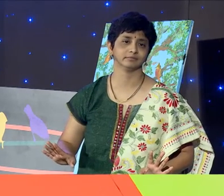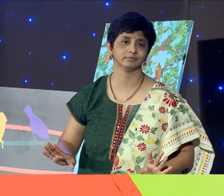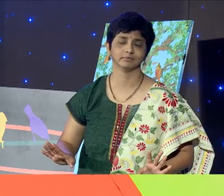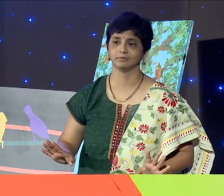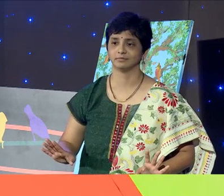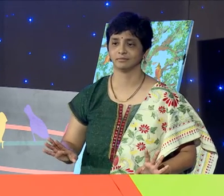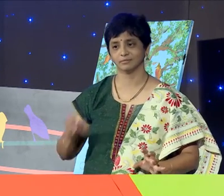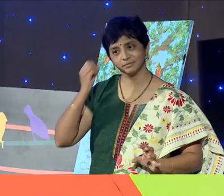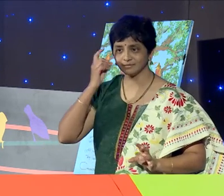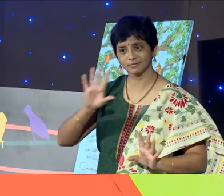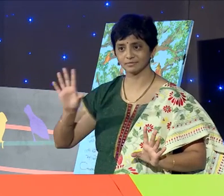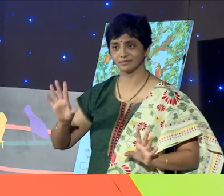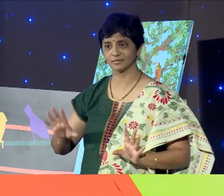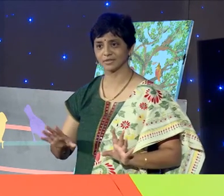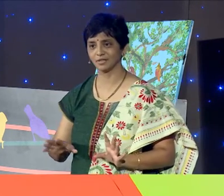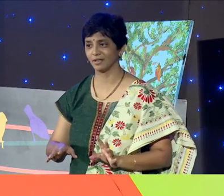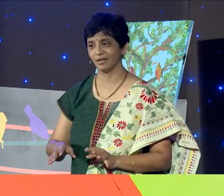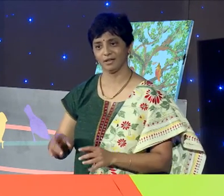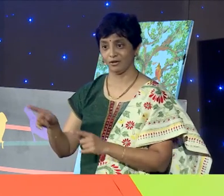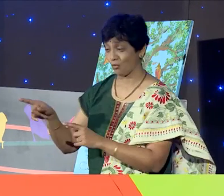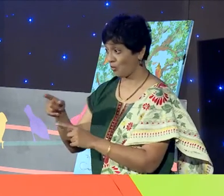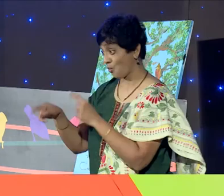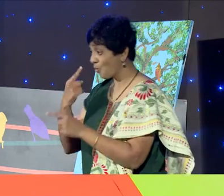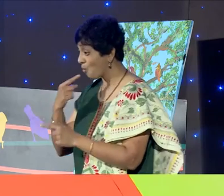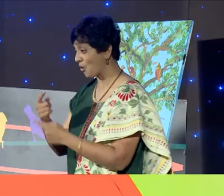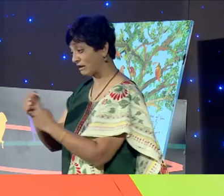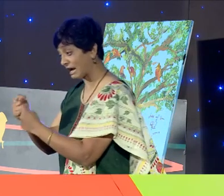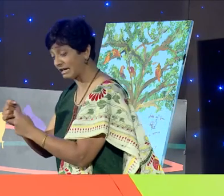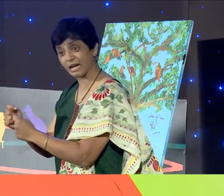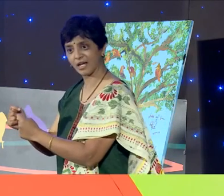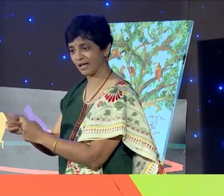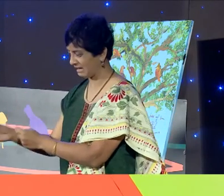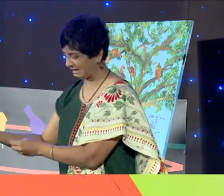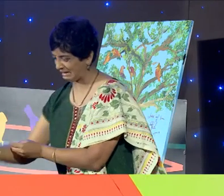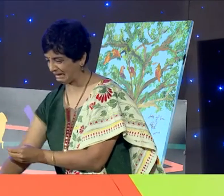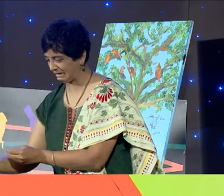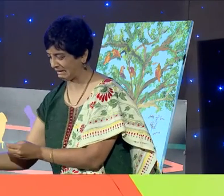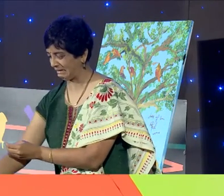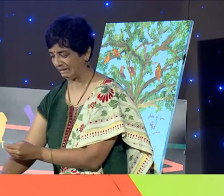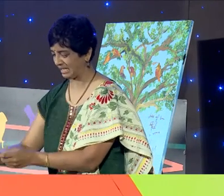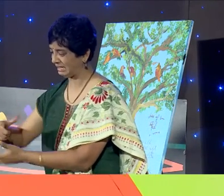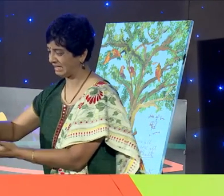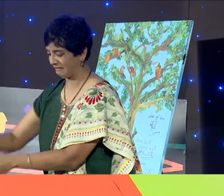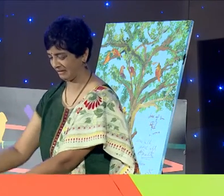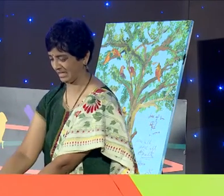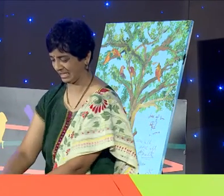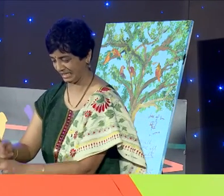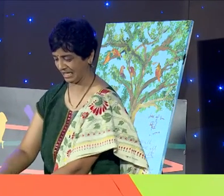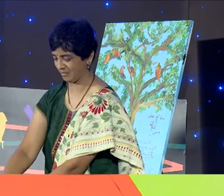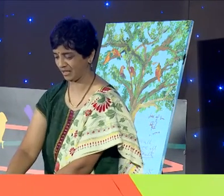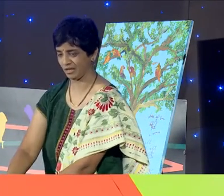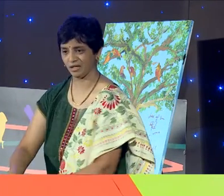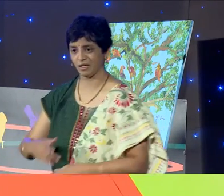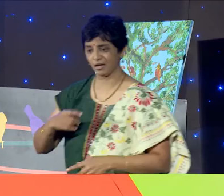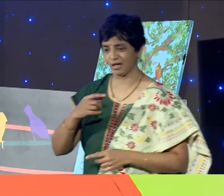मैं किसी की भावनाओं को नहीं, आपके हाथ में भी तो छुपाइएगा मत, मैं किसी की भावनाओं को ठेस पहुंचाना नहीं चाहता, लेकिन